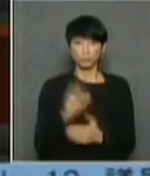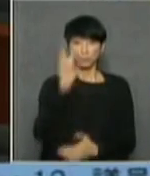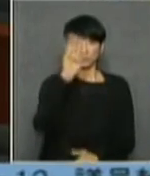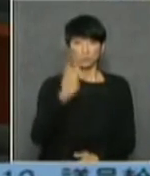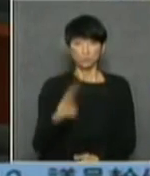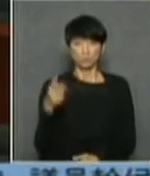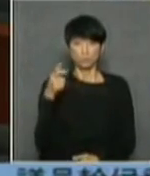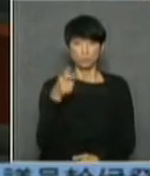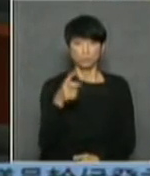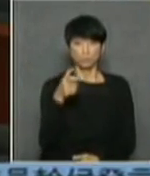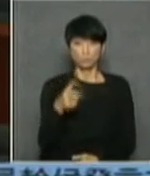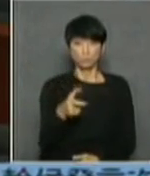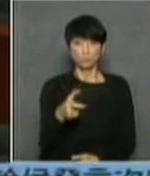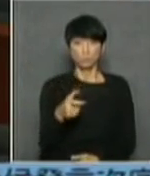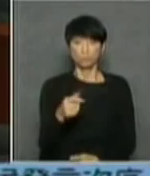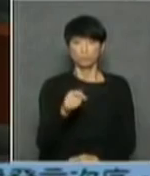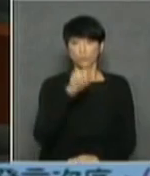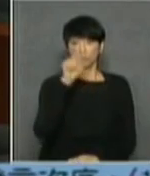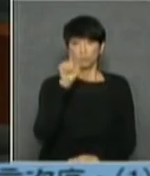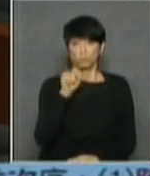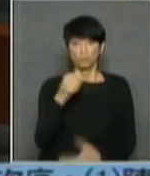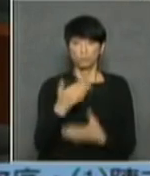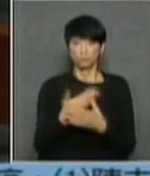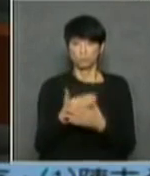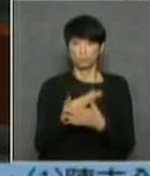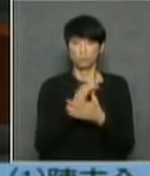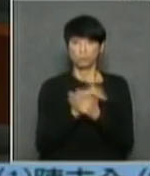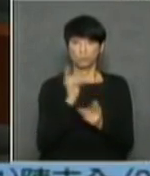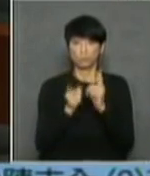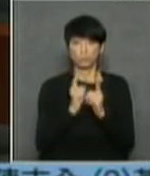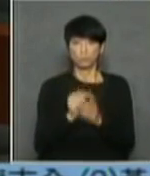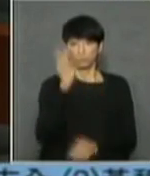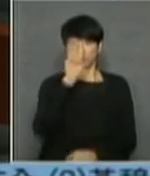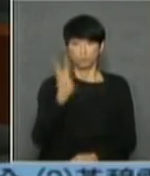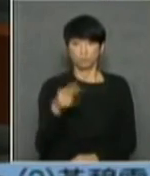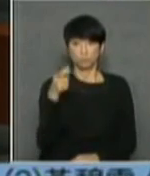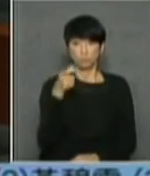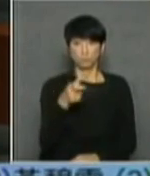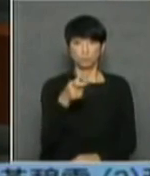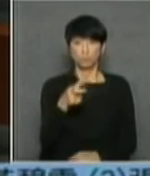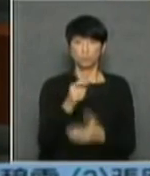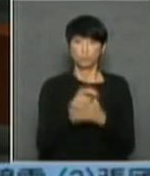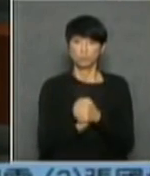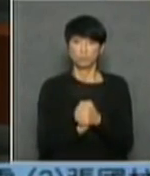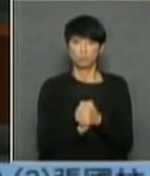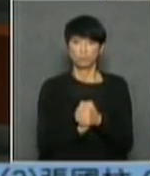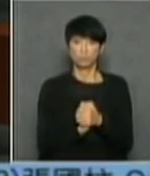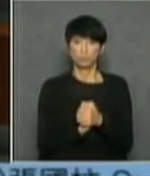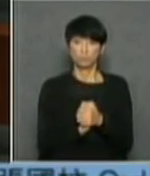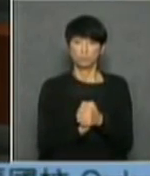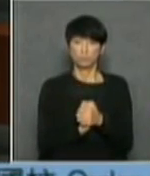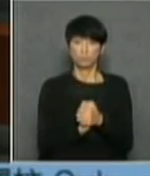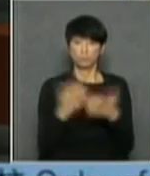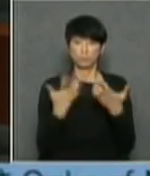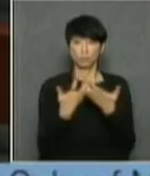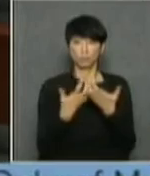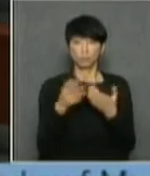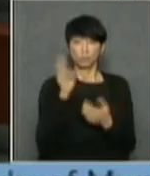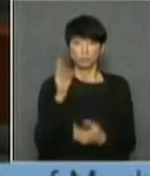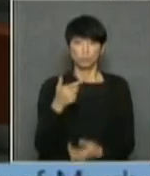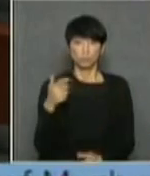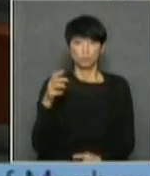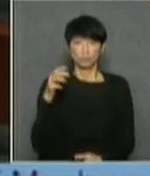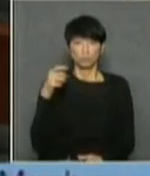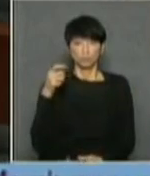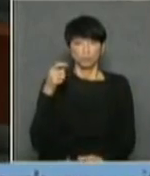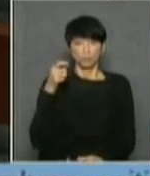咪用多咗好多水呢？其實未必過，因為呢水費嘅收嗰個費用呢其實係幾何級數咁上，你用得越多呢嗰、那個費